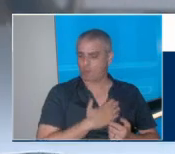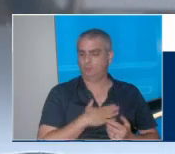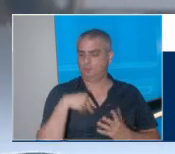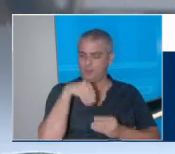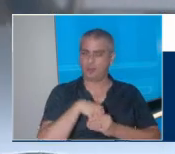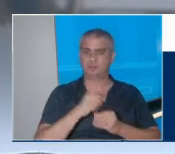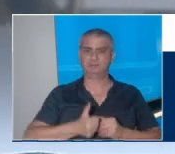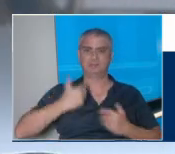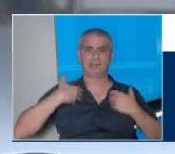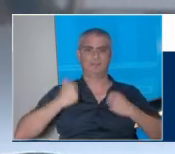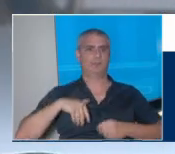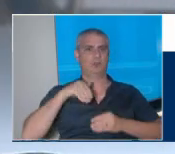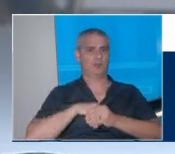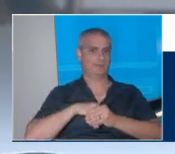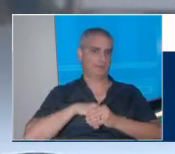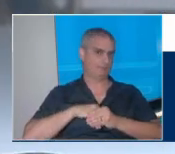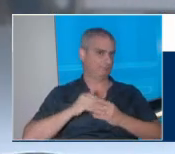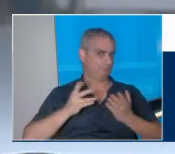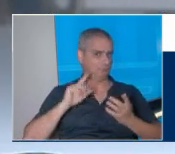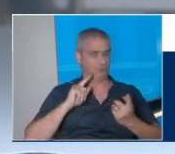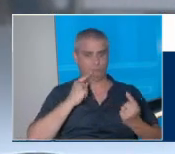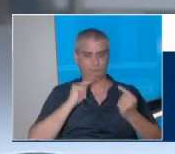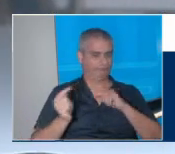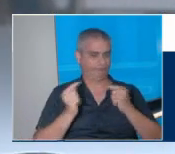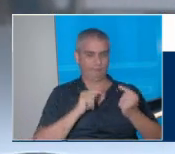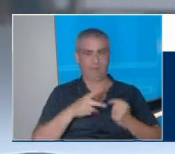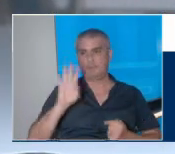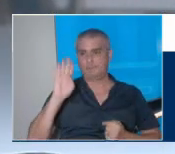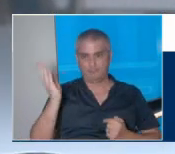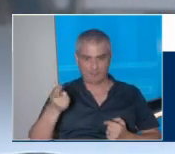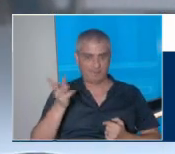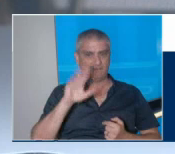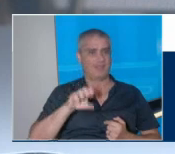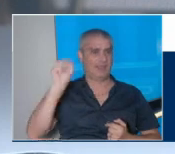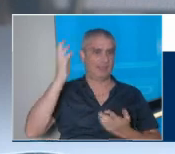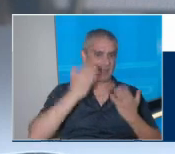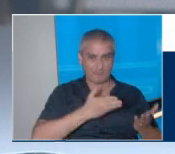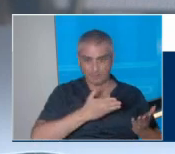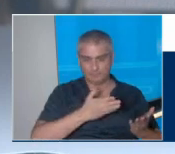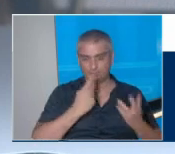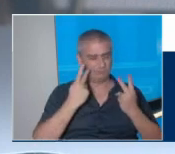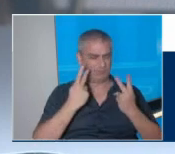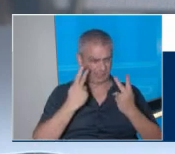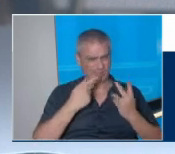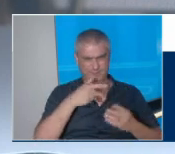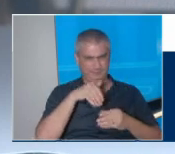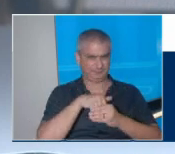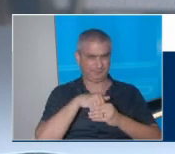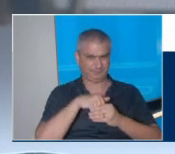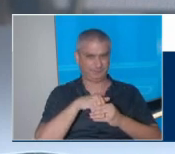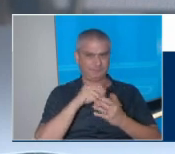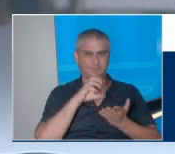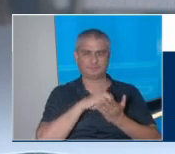להיות שר ביטחון הפנים. יש חילופי דברים בין נתניהו לבין איתמר בן גביר, בעיקר